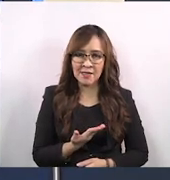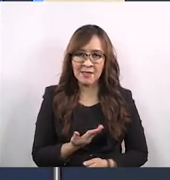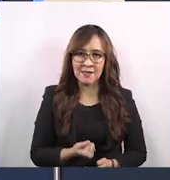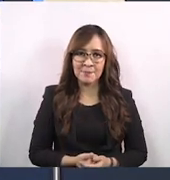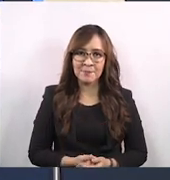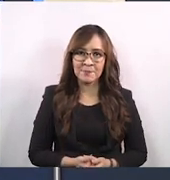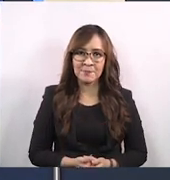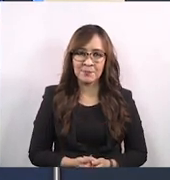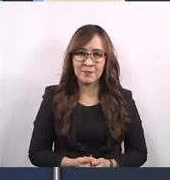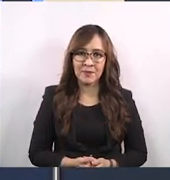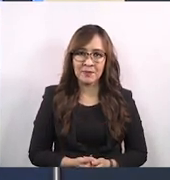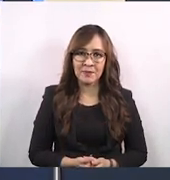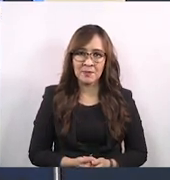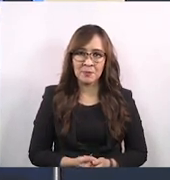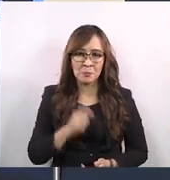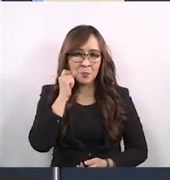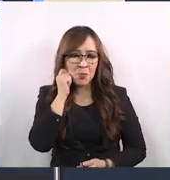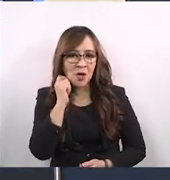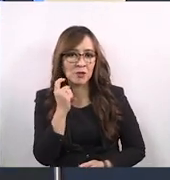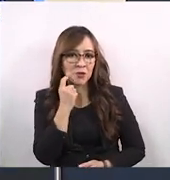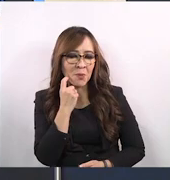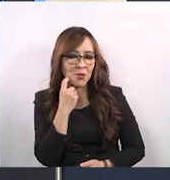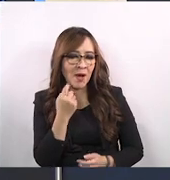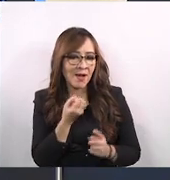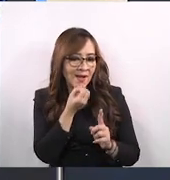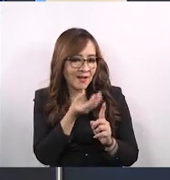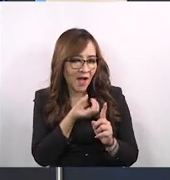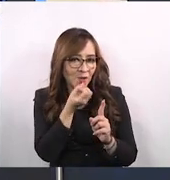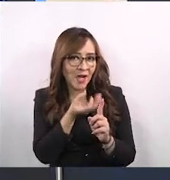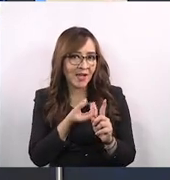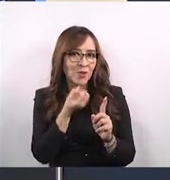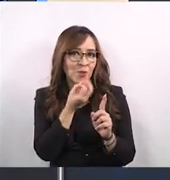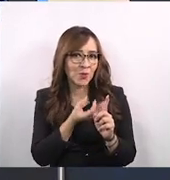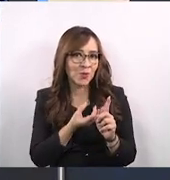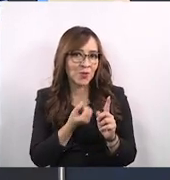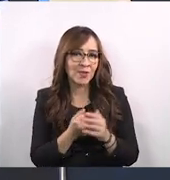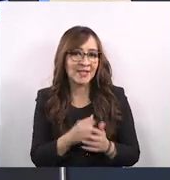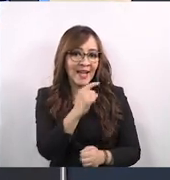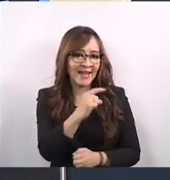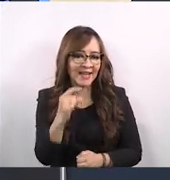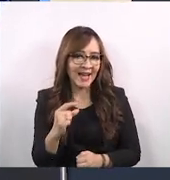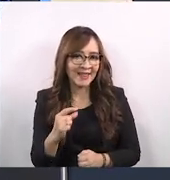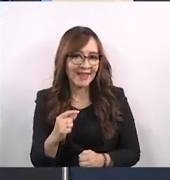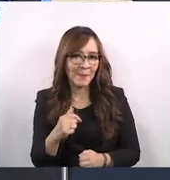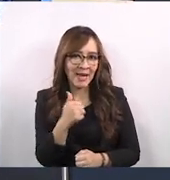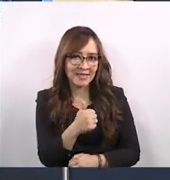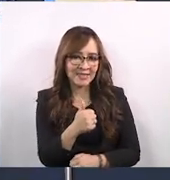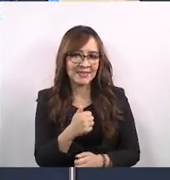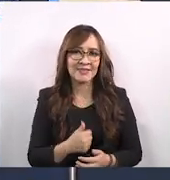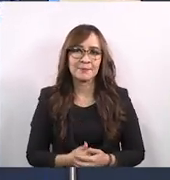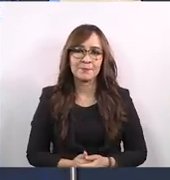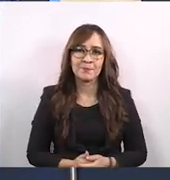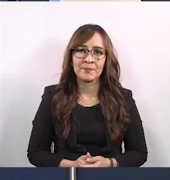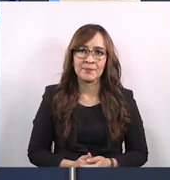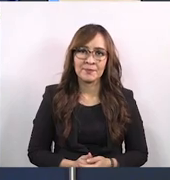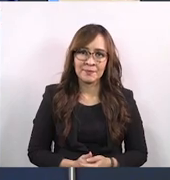ya beda sama pria yang Hai Berapa kali dalam hidup saya hanya